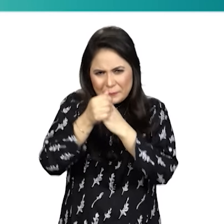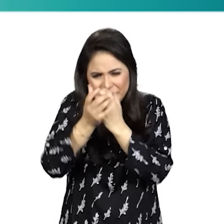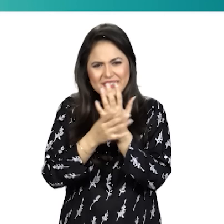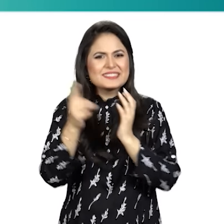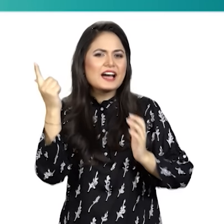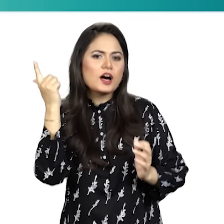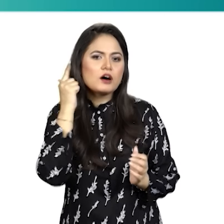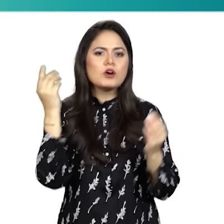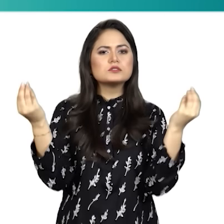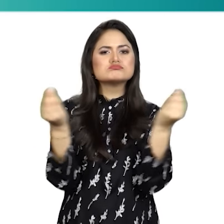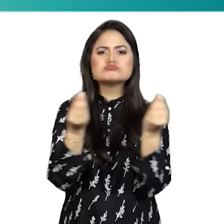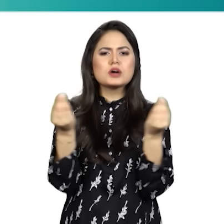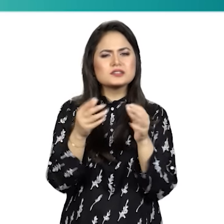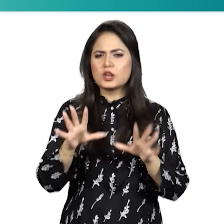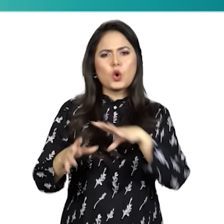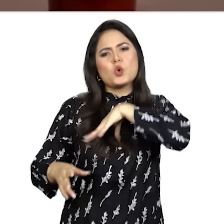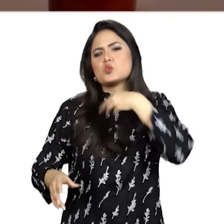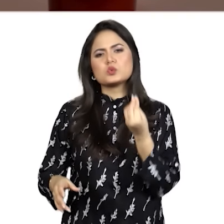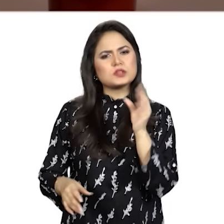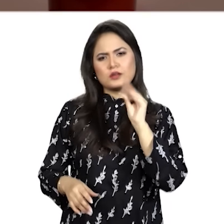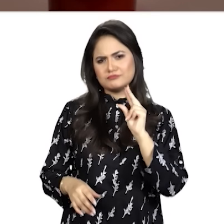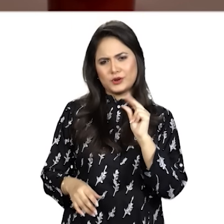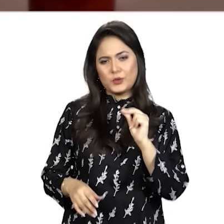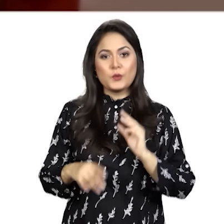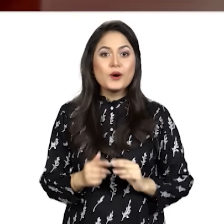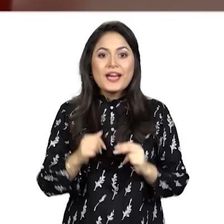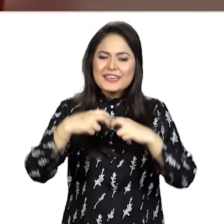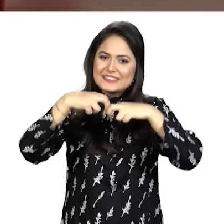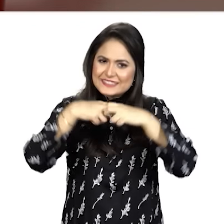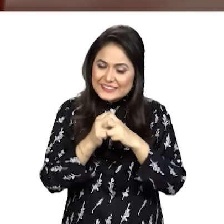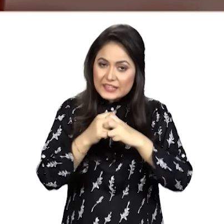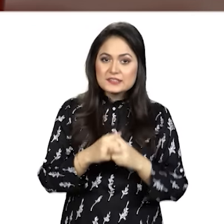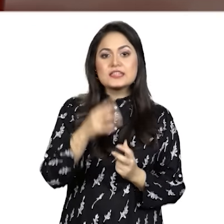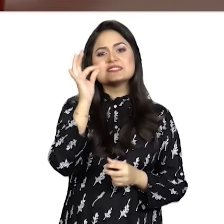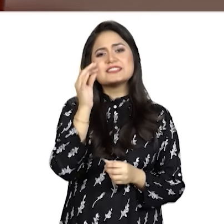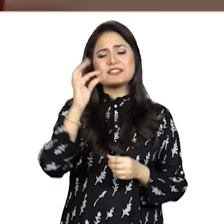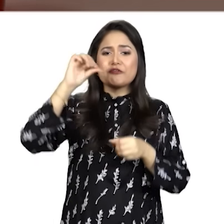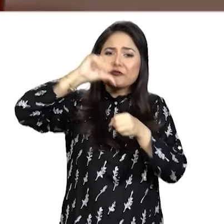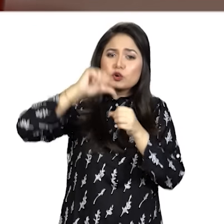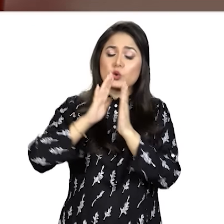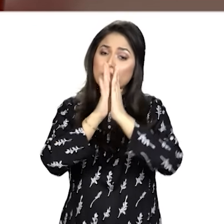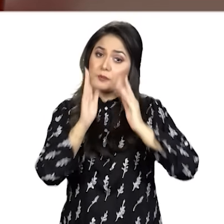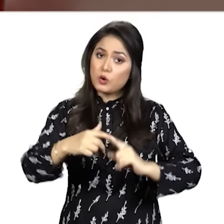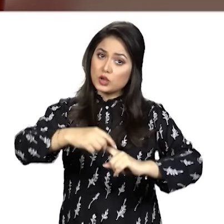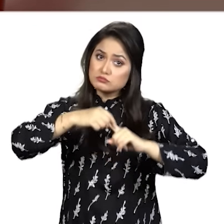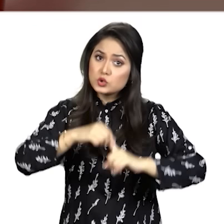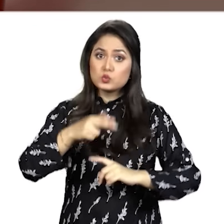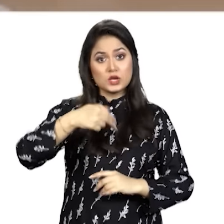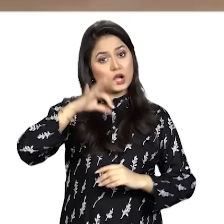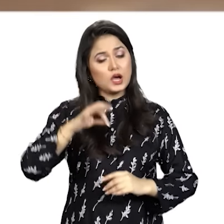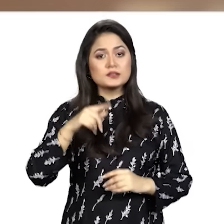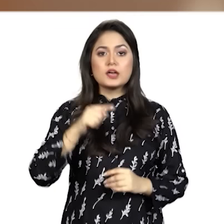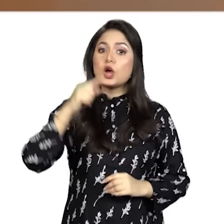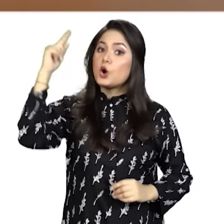फूटने के इस अमल से कोई नुकसान नहीं होता। सेहतमंद जॉइंट्स के लिए साइनोवेल फ्लूइड का मुसलसल बनना बेहद ज़रूरी है।